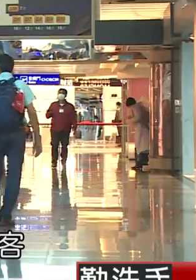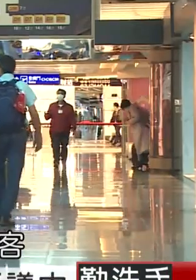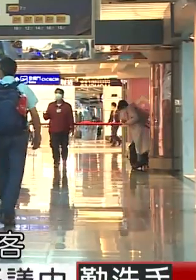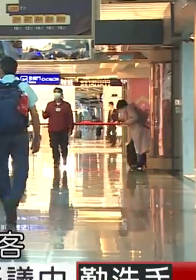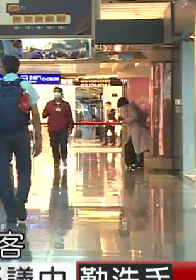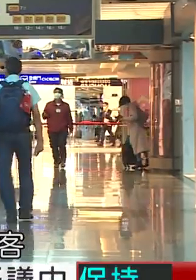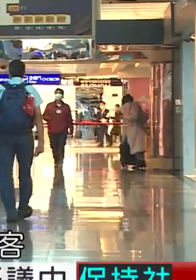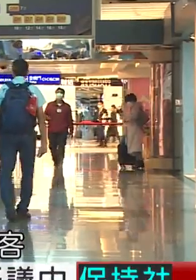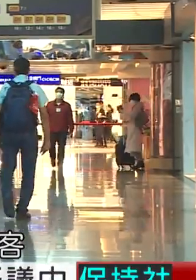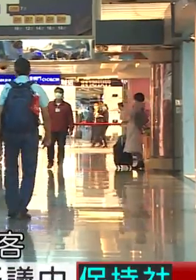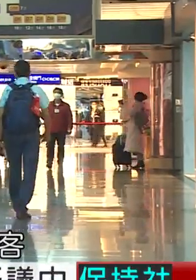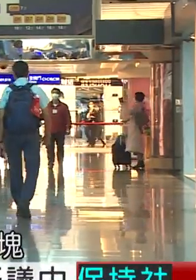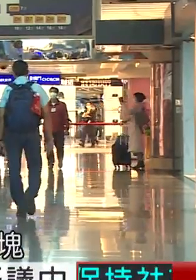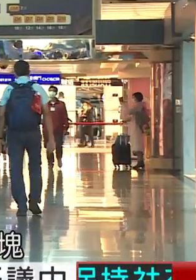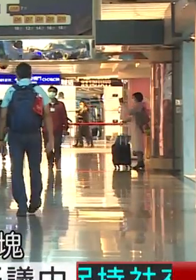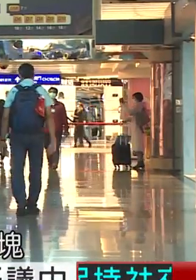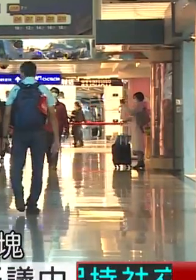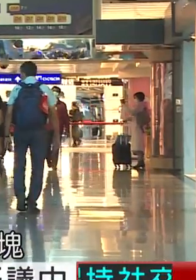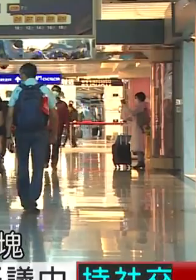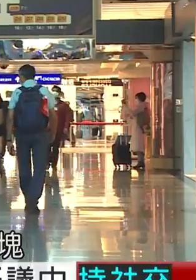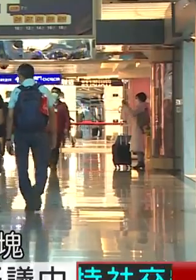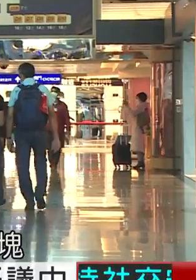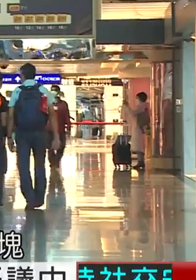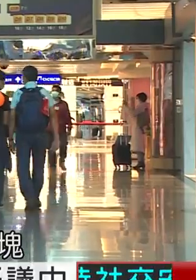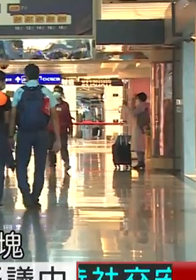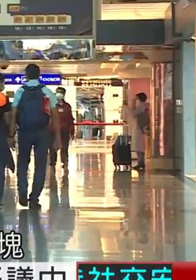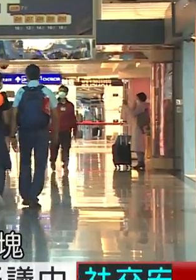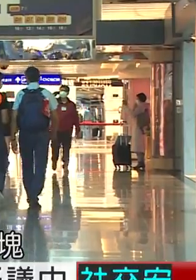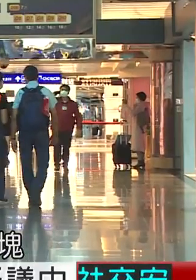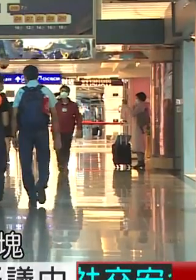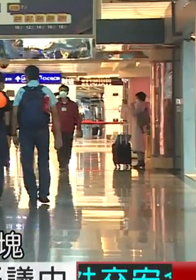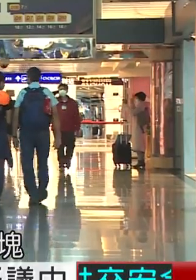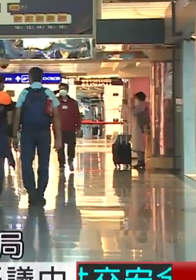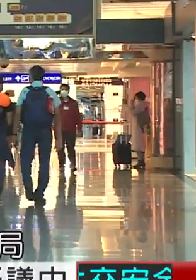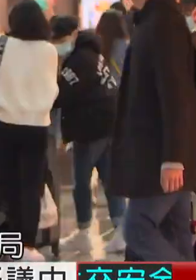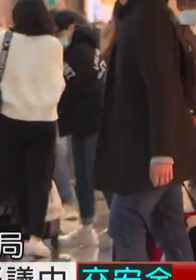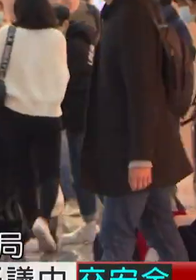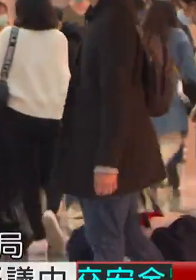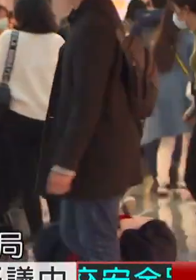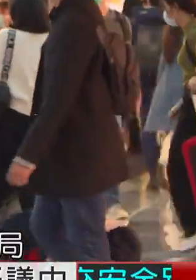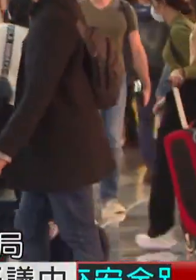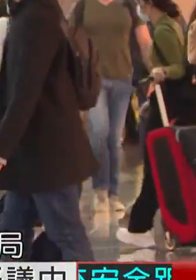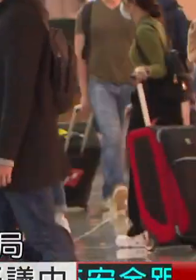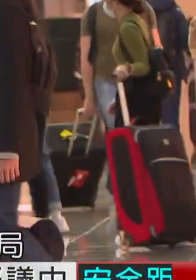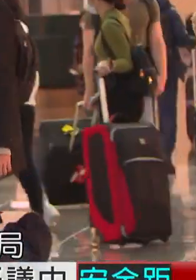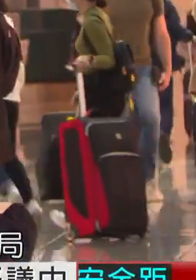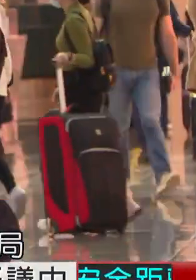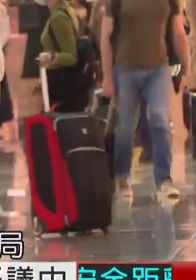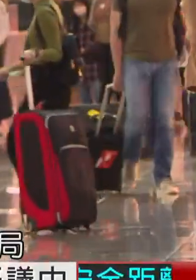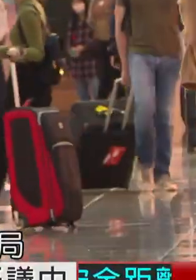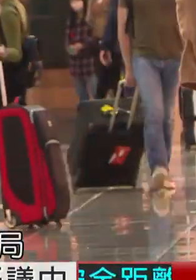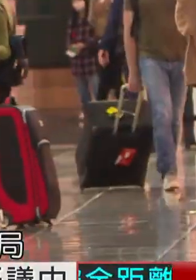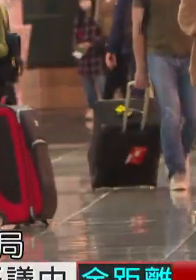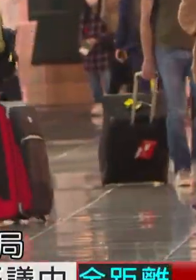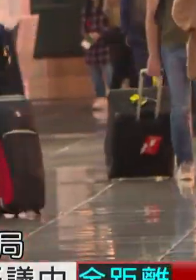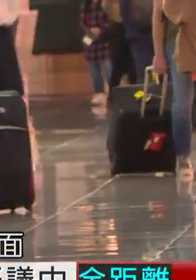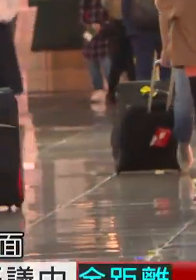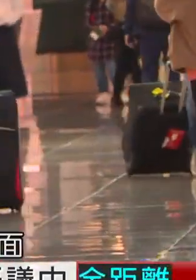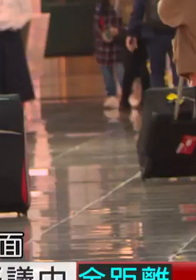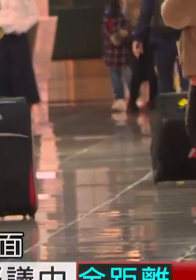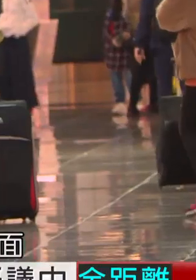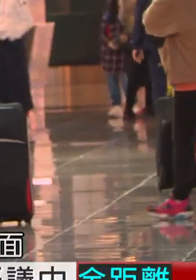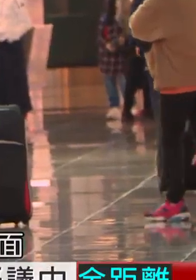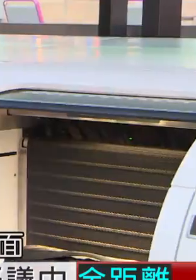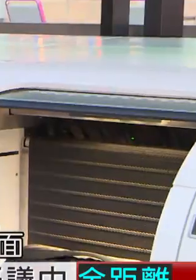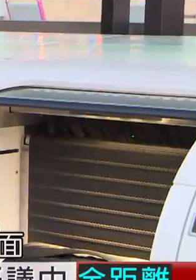南亚的转机客，那所以在转机的这一块，我们请机场公司跟民航局